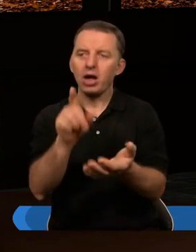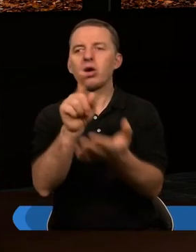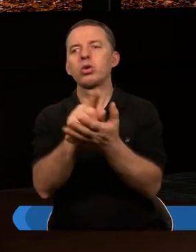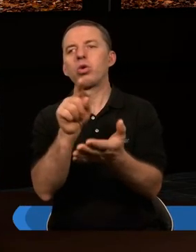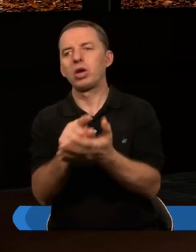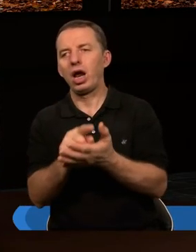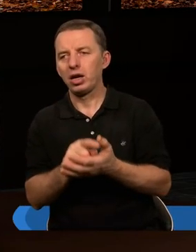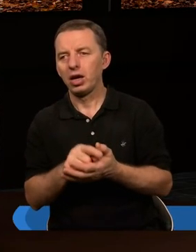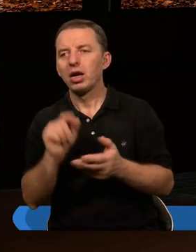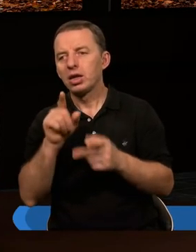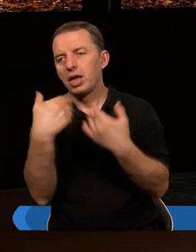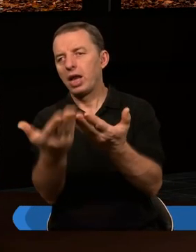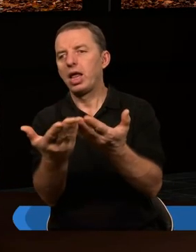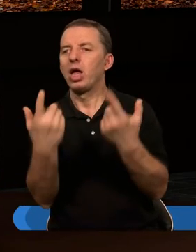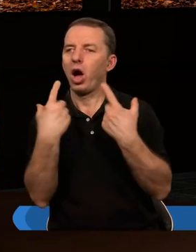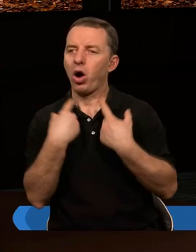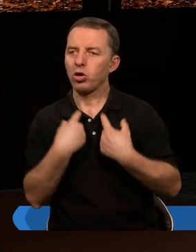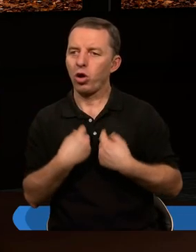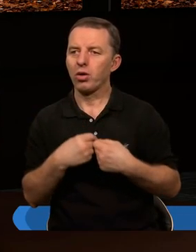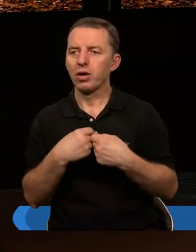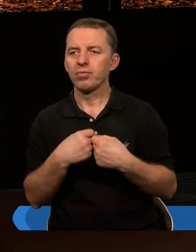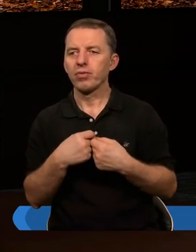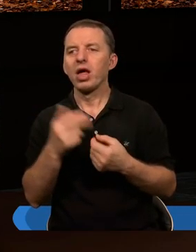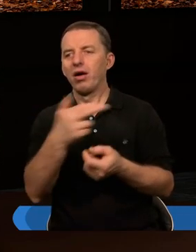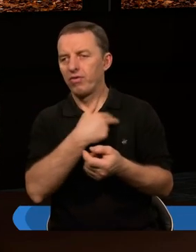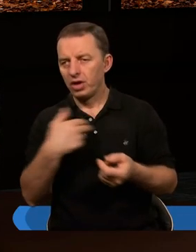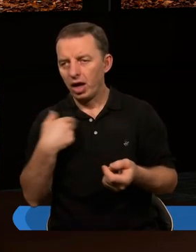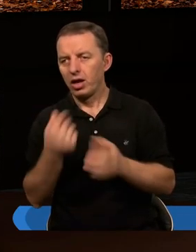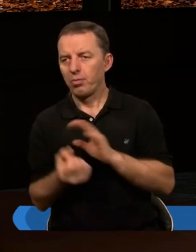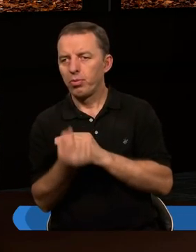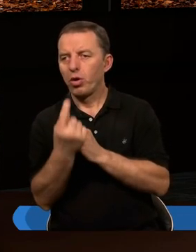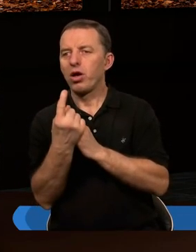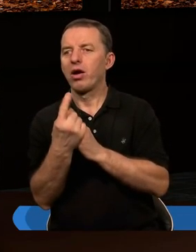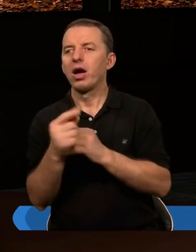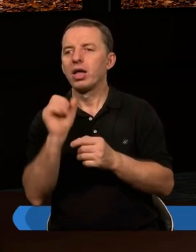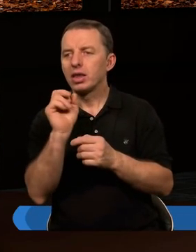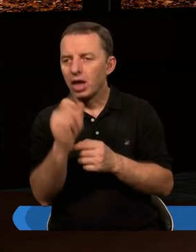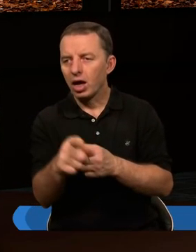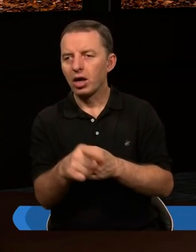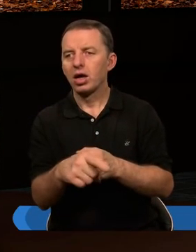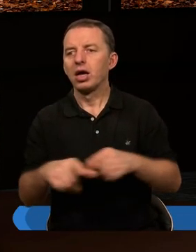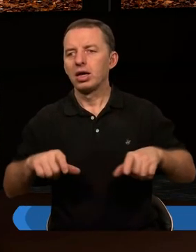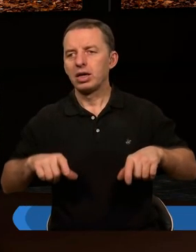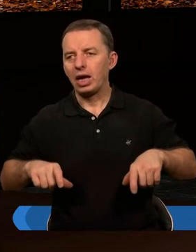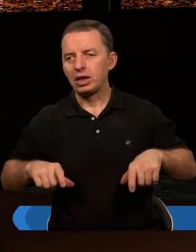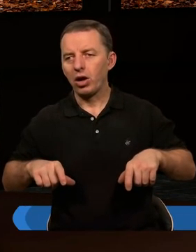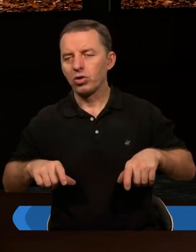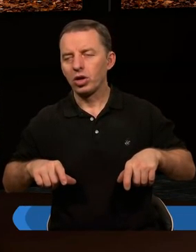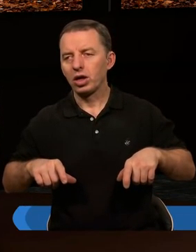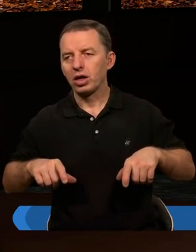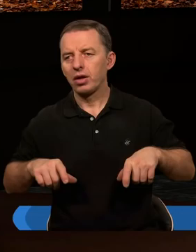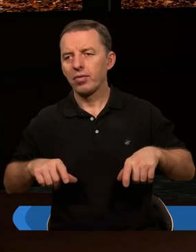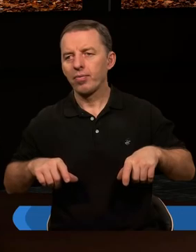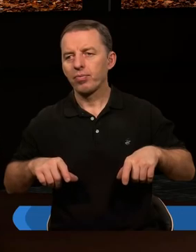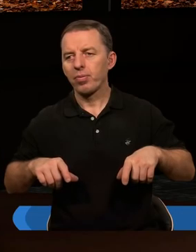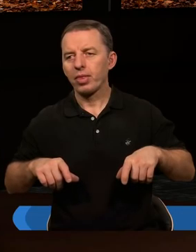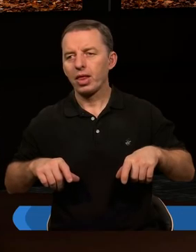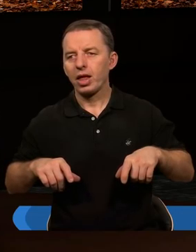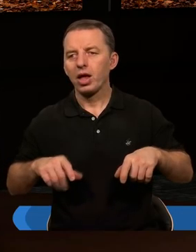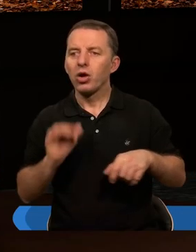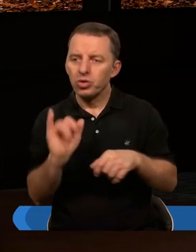sukcesu danej osoby. Raczej w nas pojawia się ta jakaś taka zazdrość. I